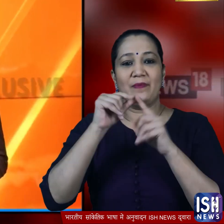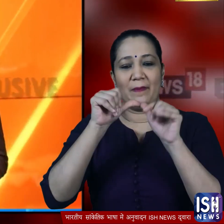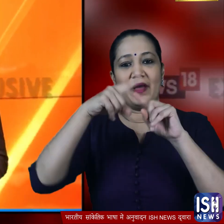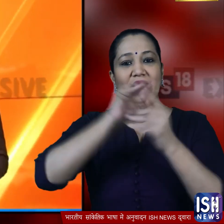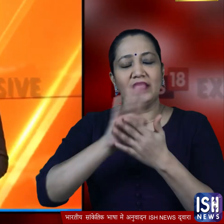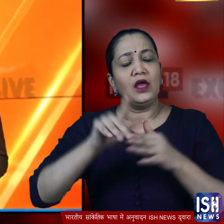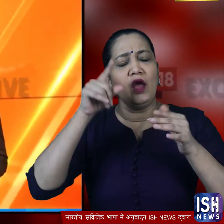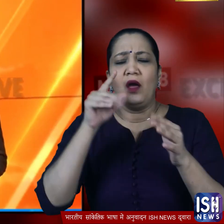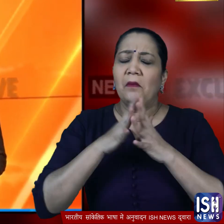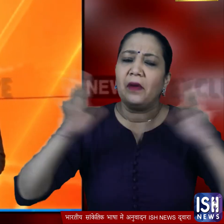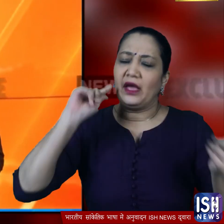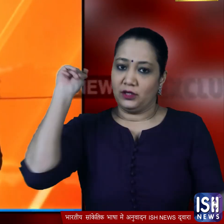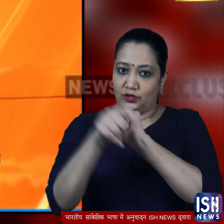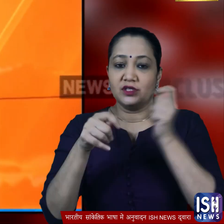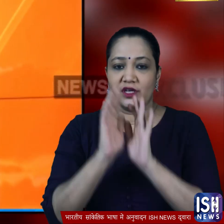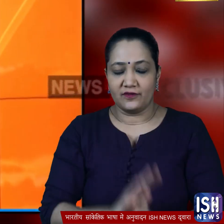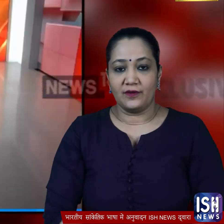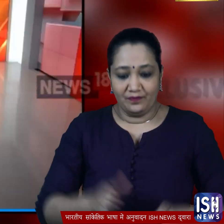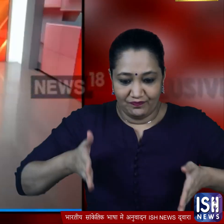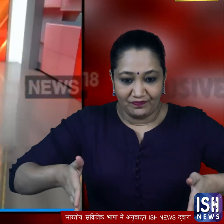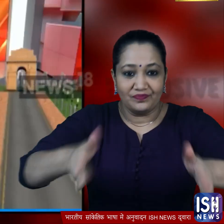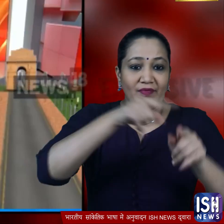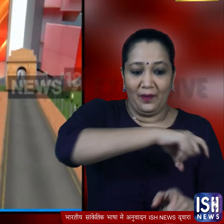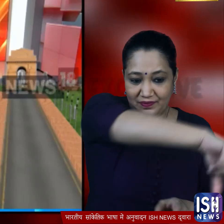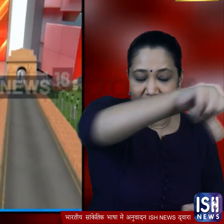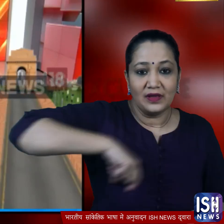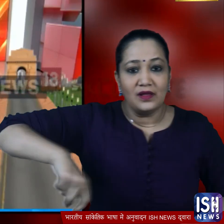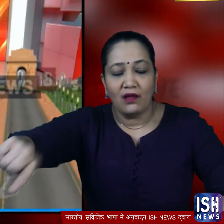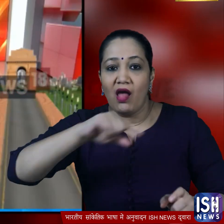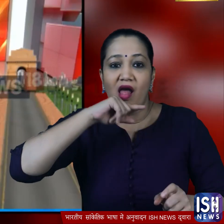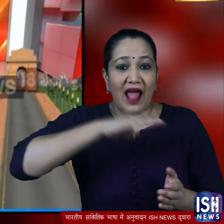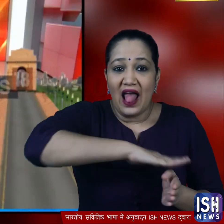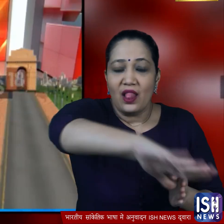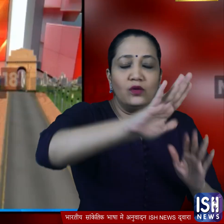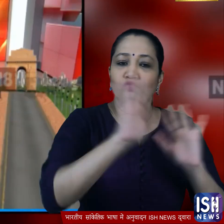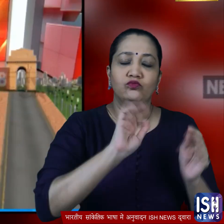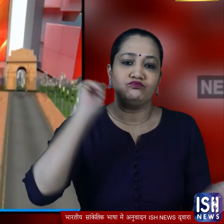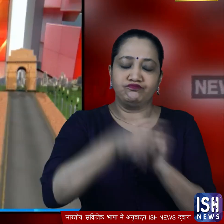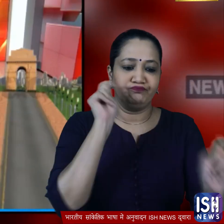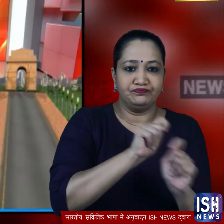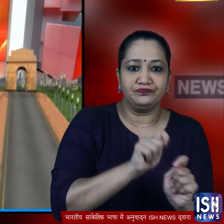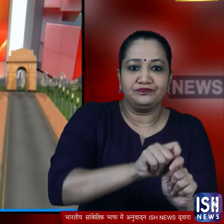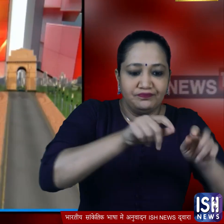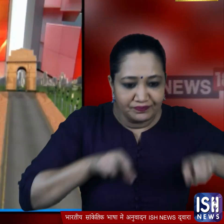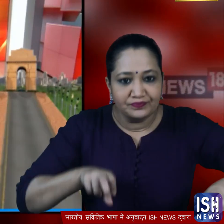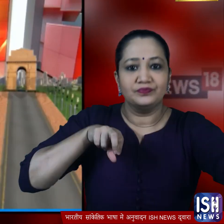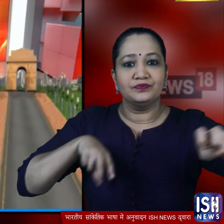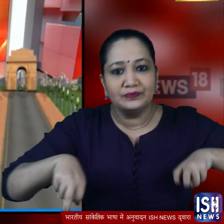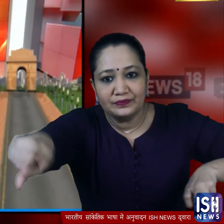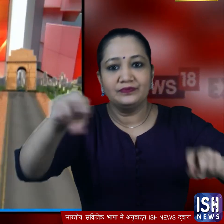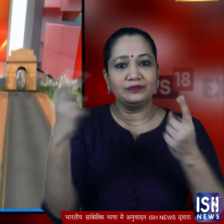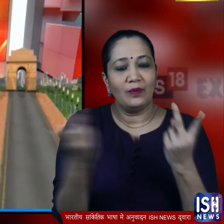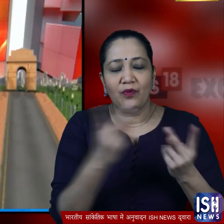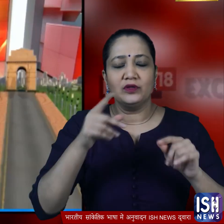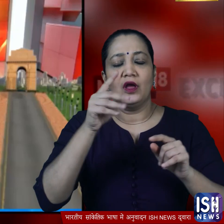साल राजपथ में बड़ा बदलाव देखने को मिला। वहां सड़क किनारे दोनों तरफ लाल रेत की जगह नए फुटपाथ बना दिए गए, जिससे पैदल